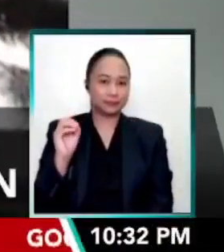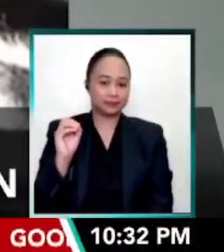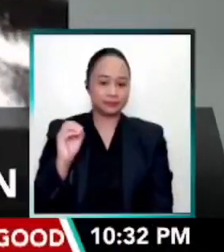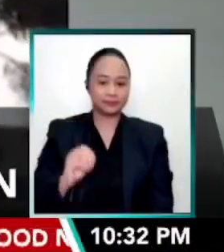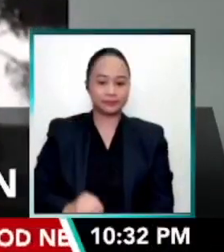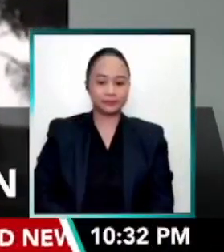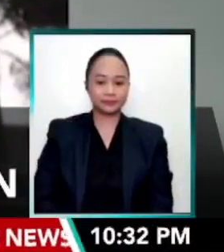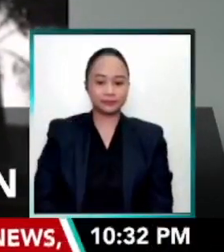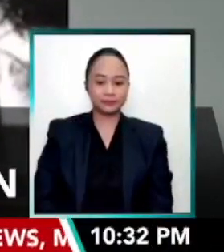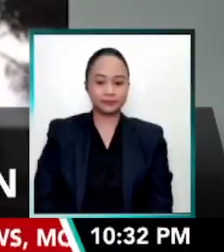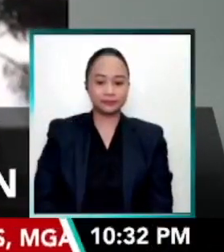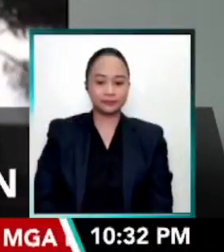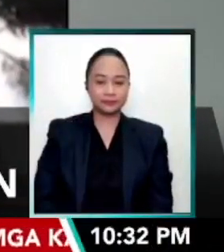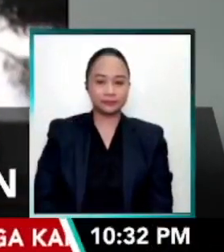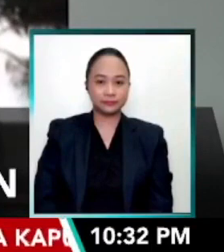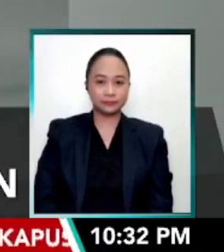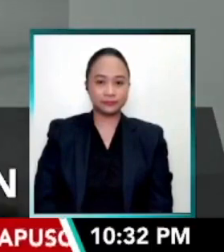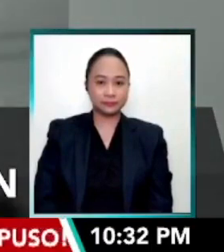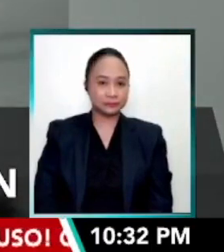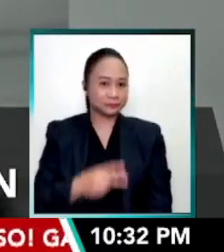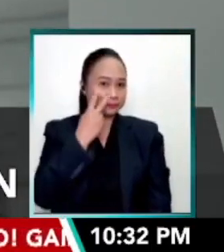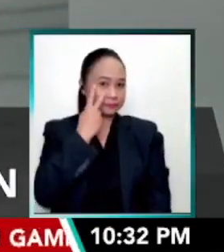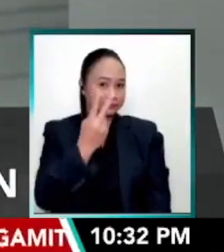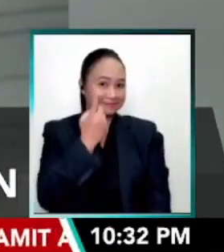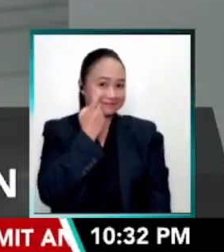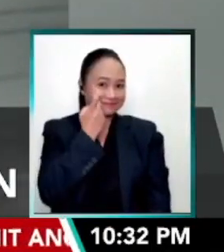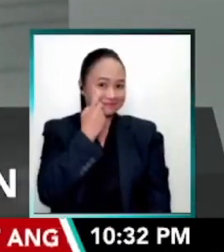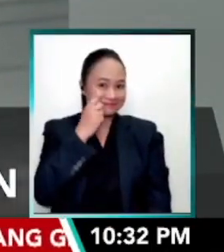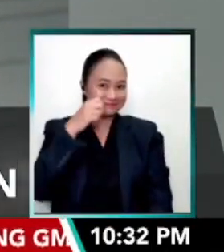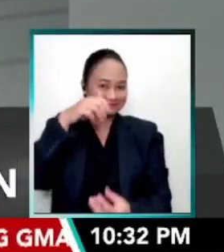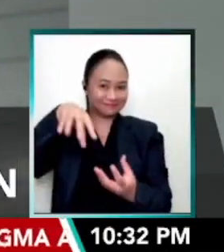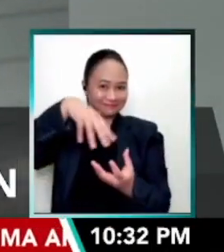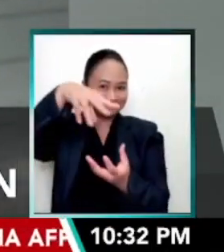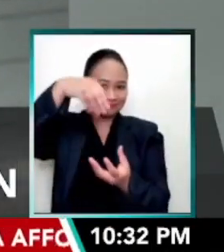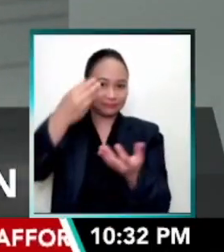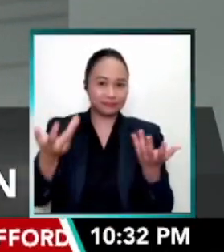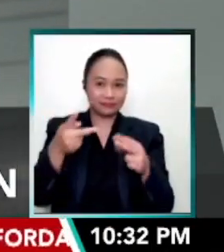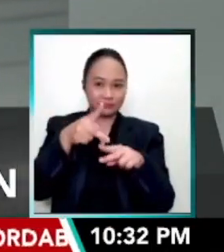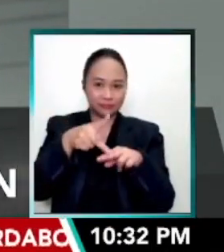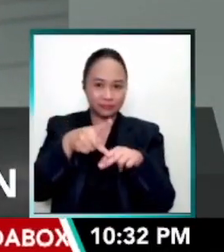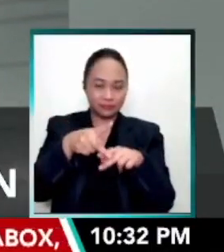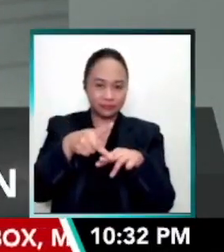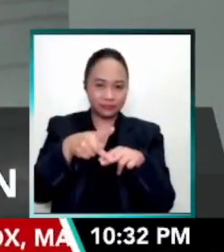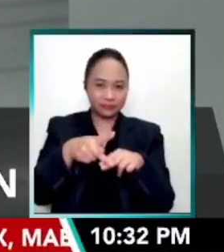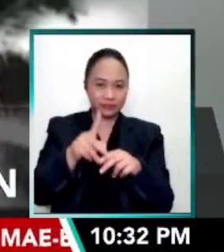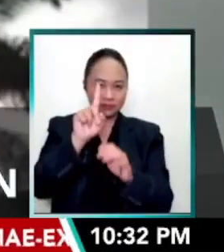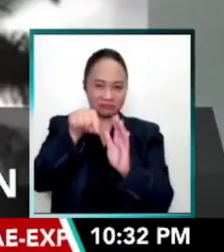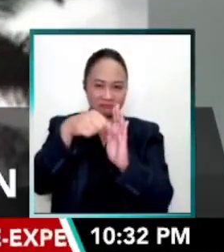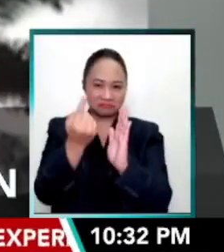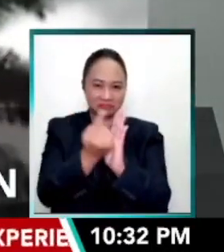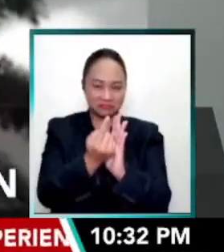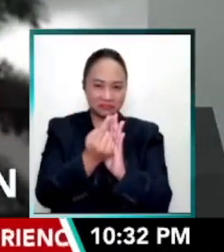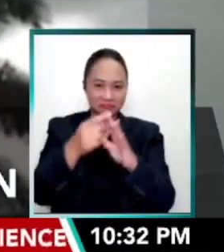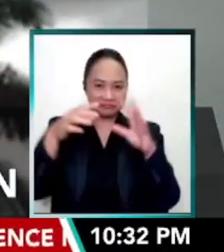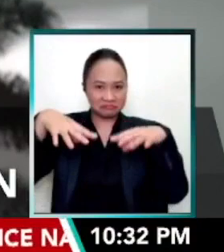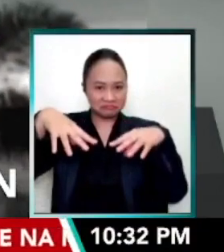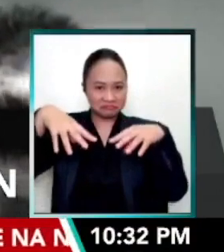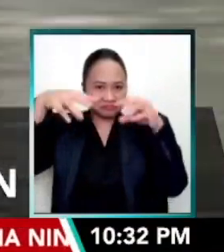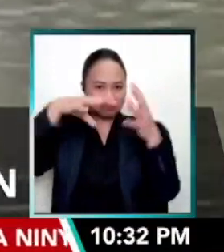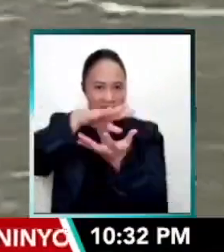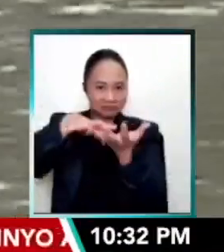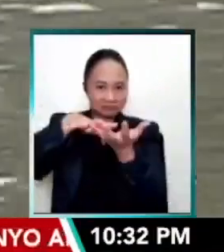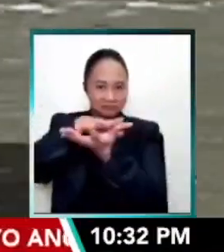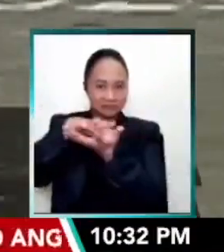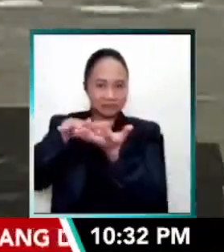May namataang funnel cloud sa Mangaldan, Pangasinan. Tumagal ito ng mahigit isang oras bago tuluyang nalusaw. Hindi ito nagdulot ng pinsala.